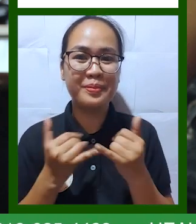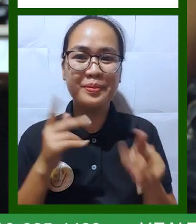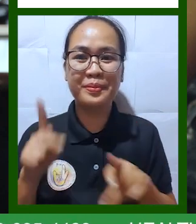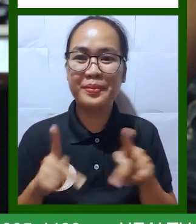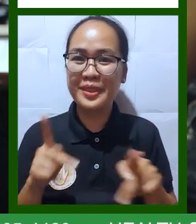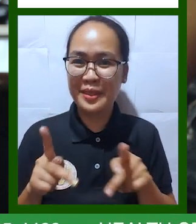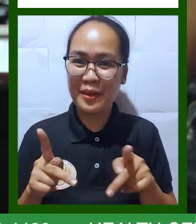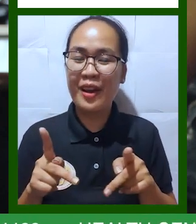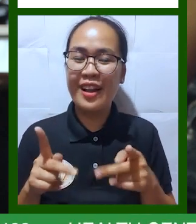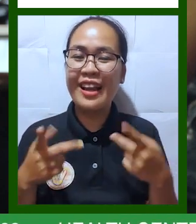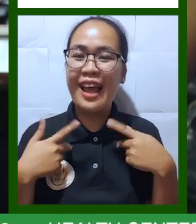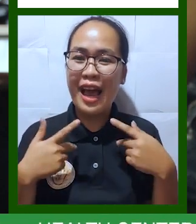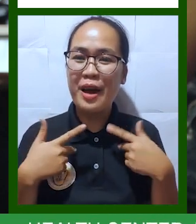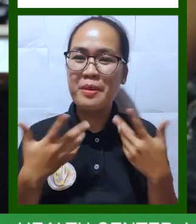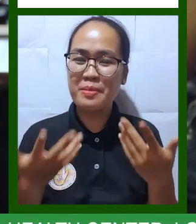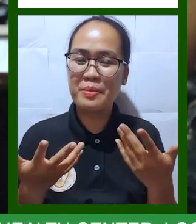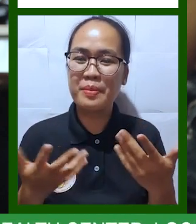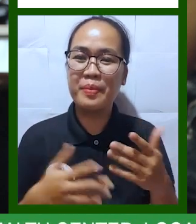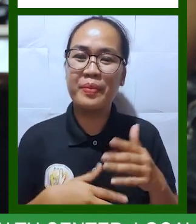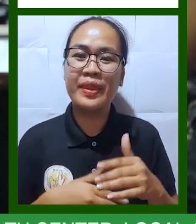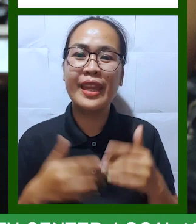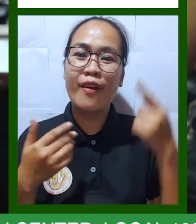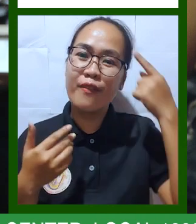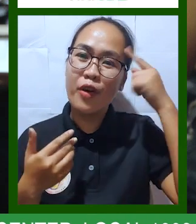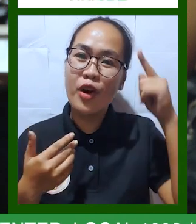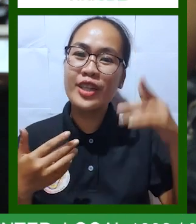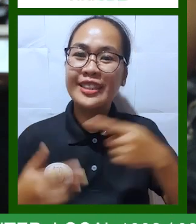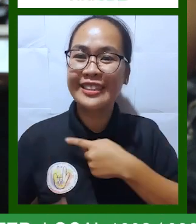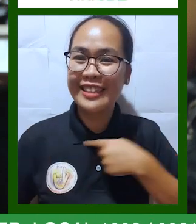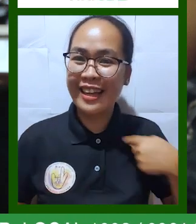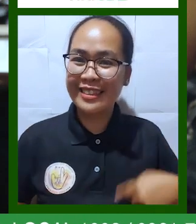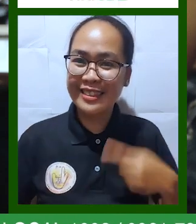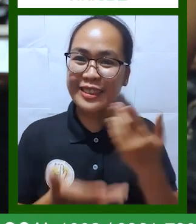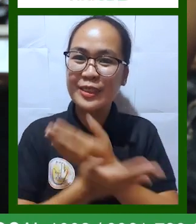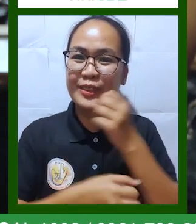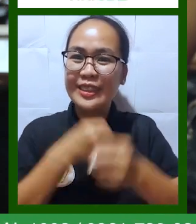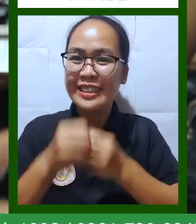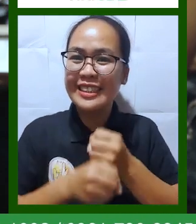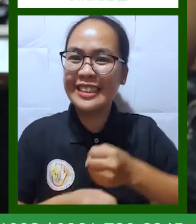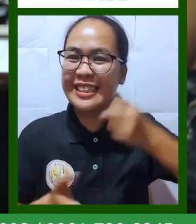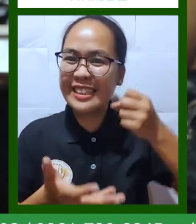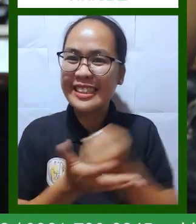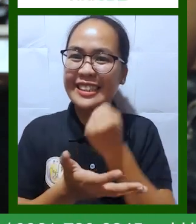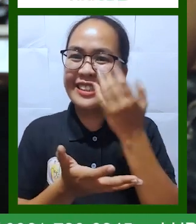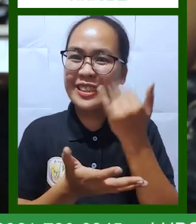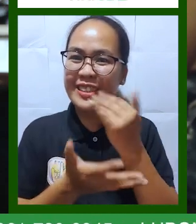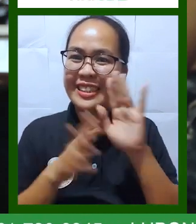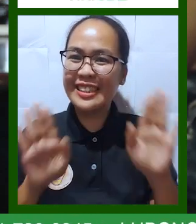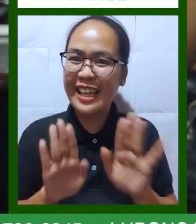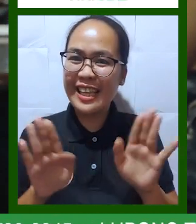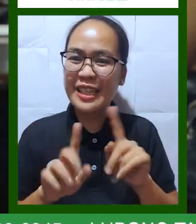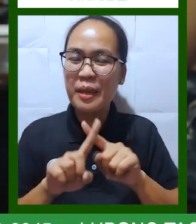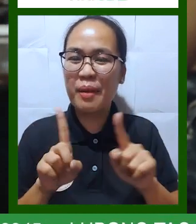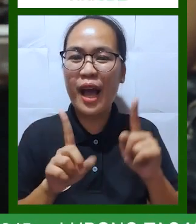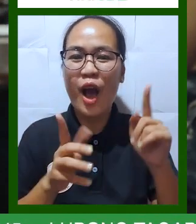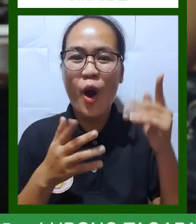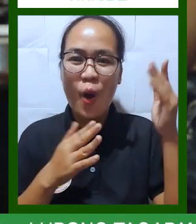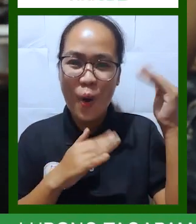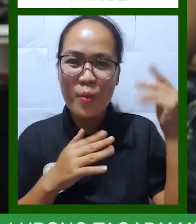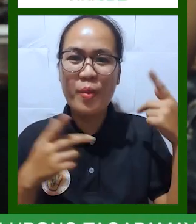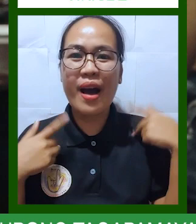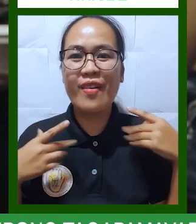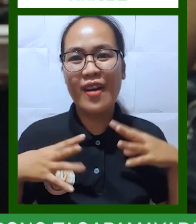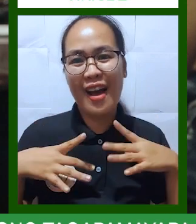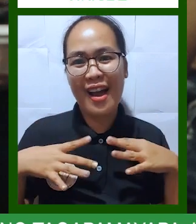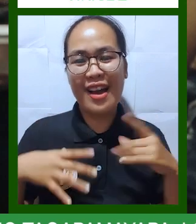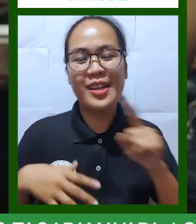no? Natapat ng Sunday. Holiday dapat ito, walang pasok eh. Pero again, ating pagbati po sa